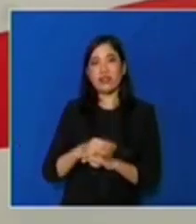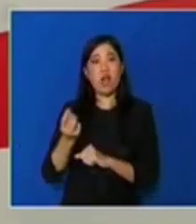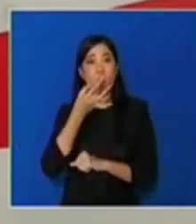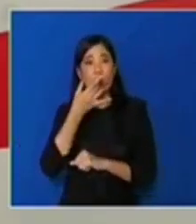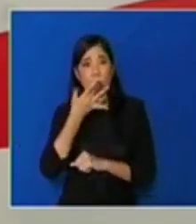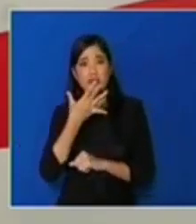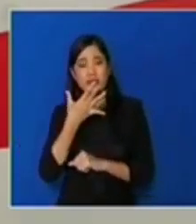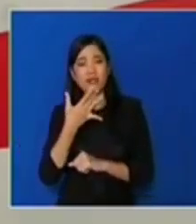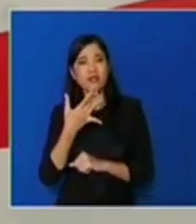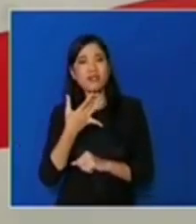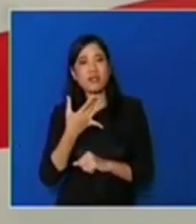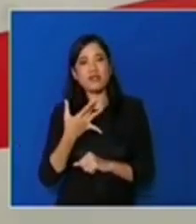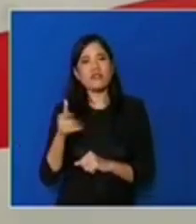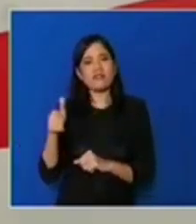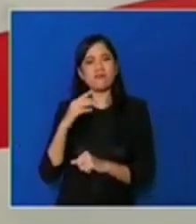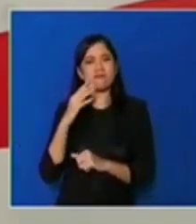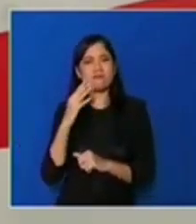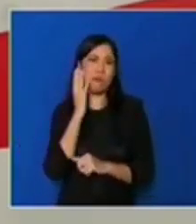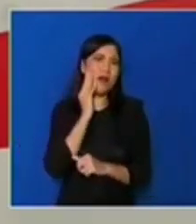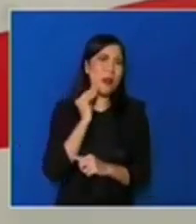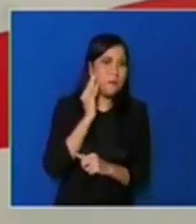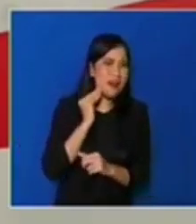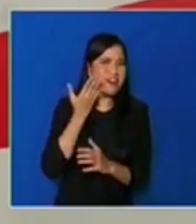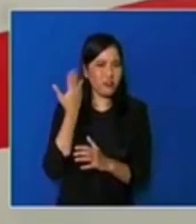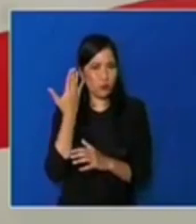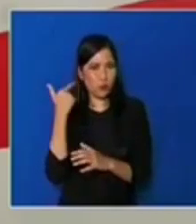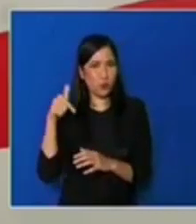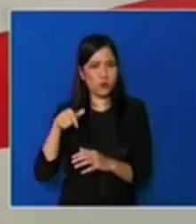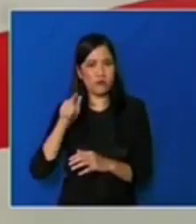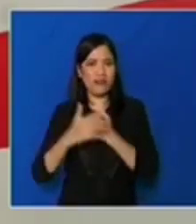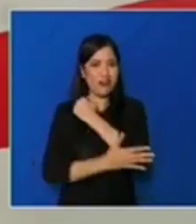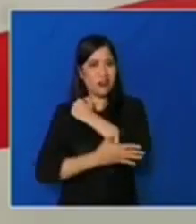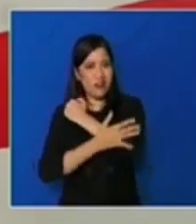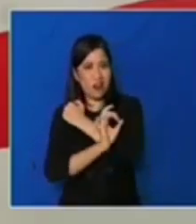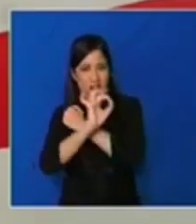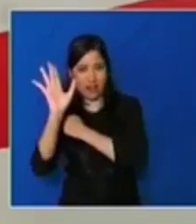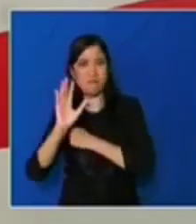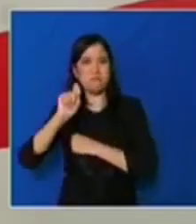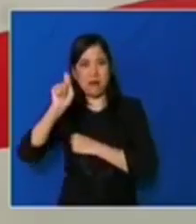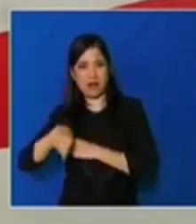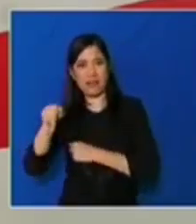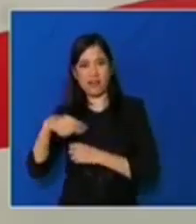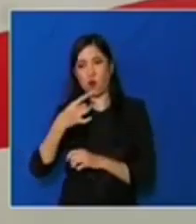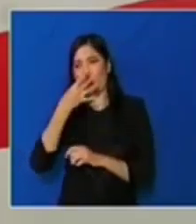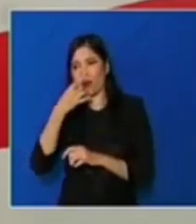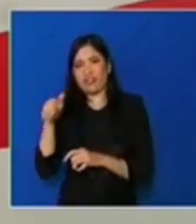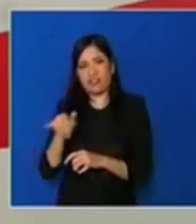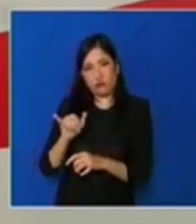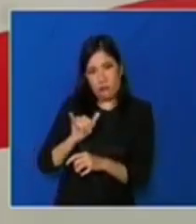epidenbis secara pengalaman digunakan oleh negara yang lain dan memberikan respon yang positif